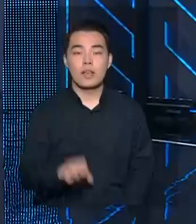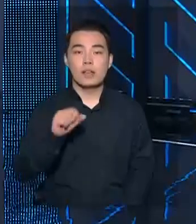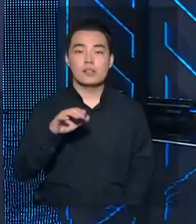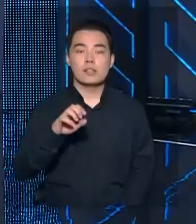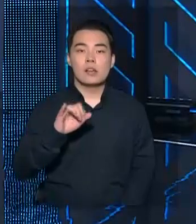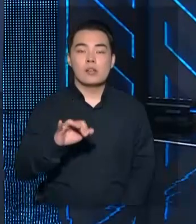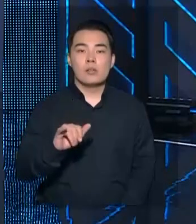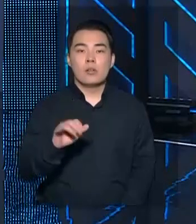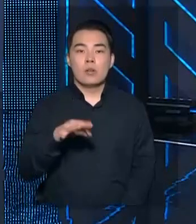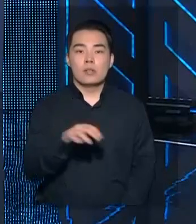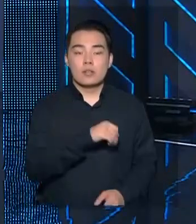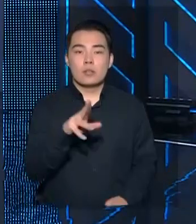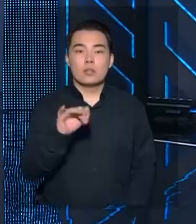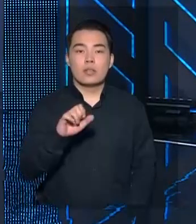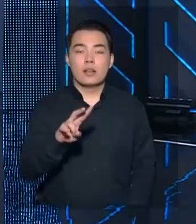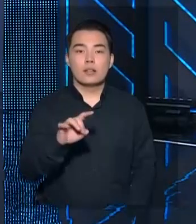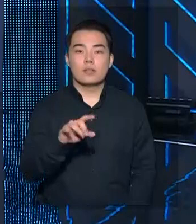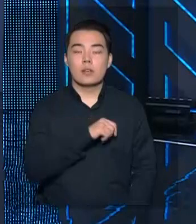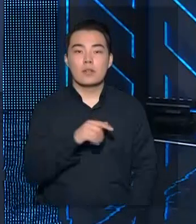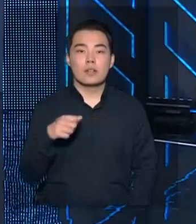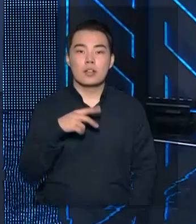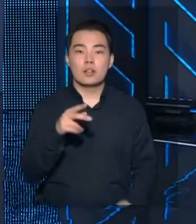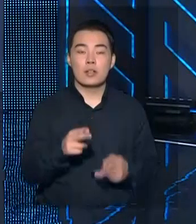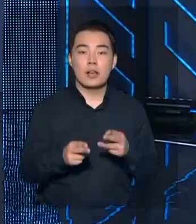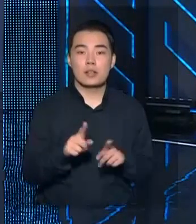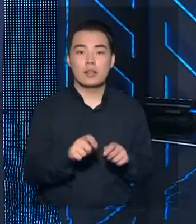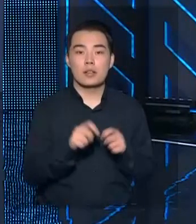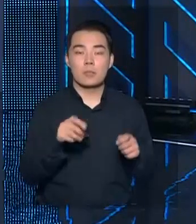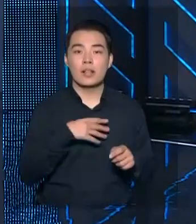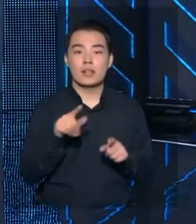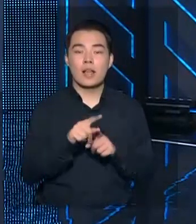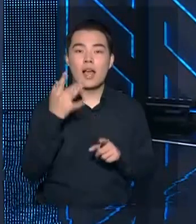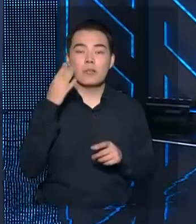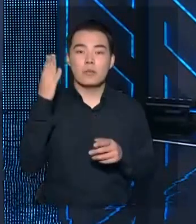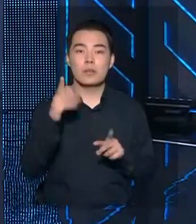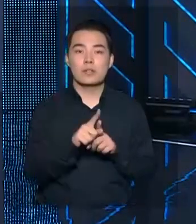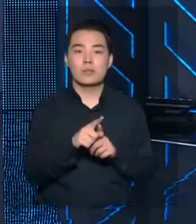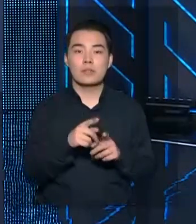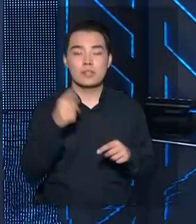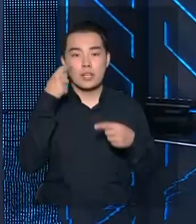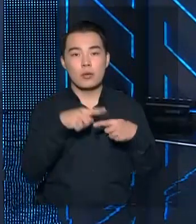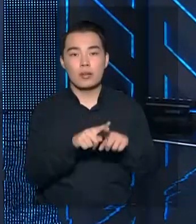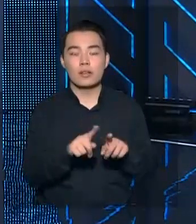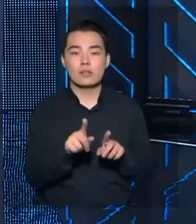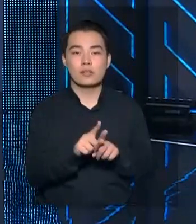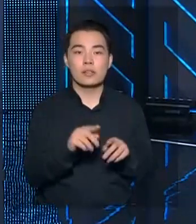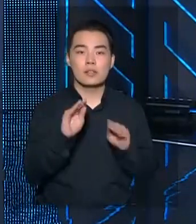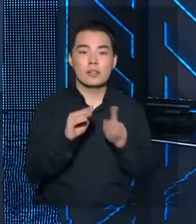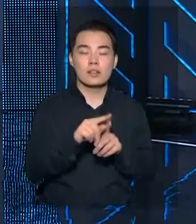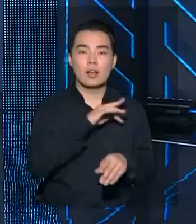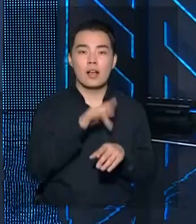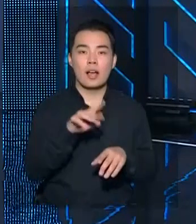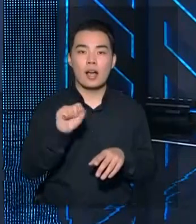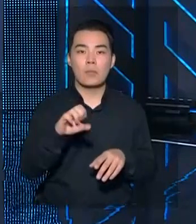Атырау облысының Құлсары қаласында ерекше мұз айдыны ашылды. Америкалық технологияға негізделген тың жобаның авторы сол қаланың тұрғыны